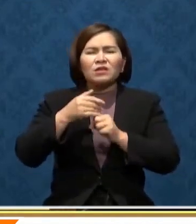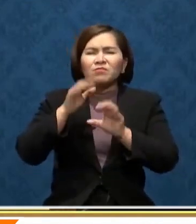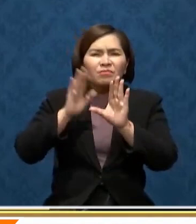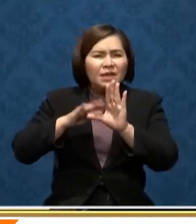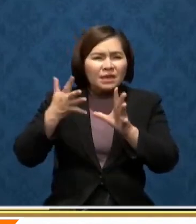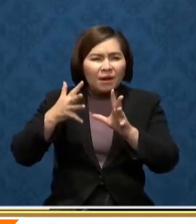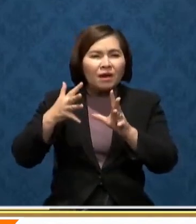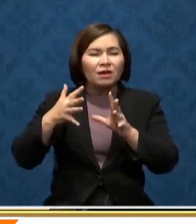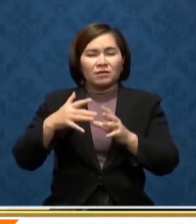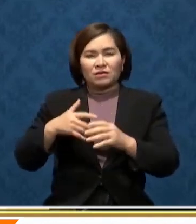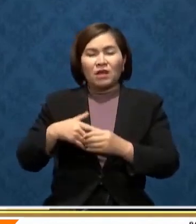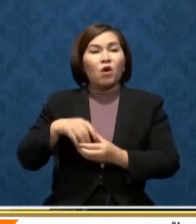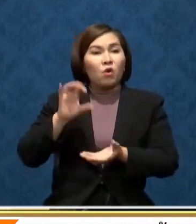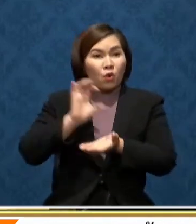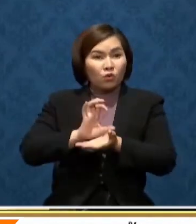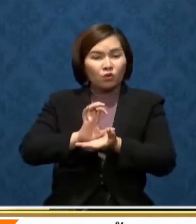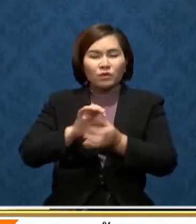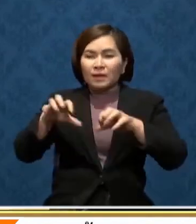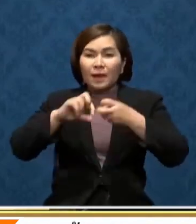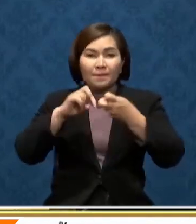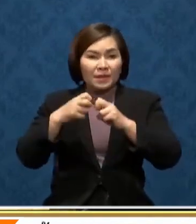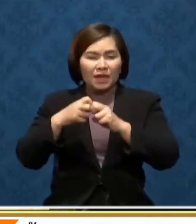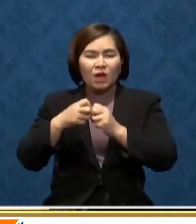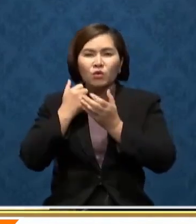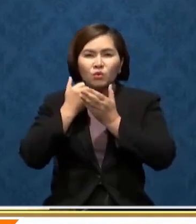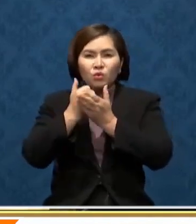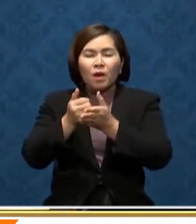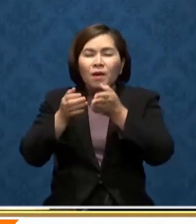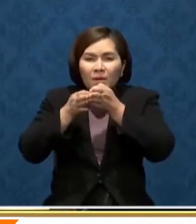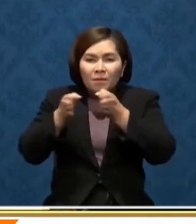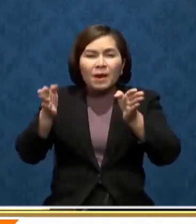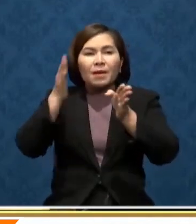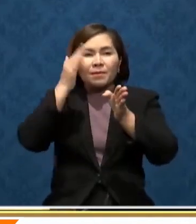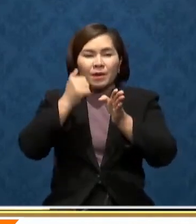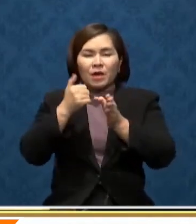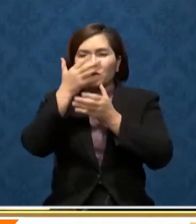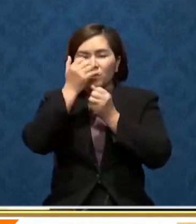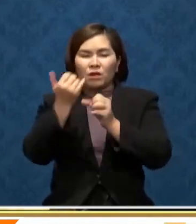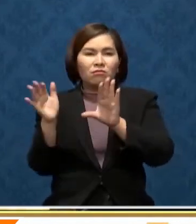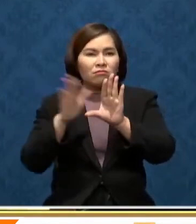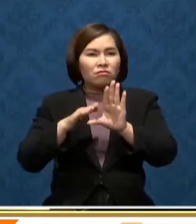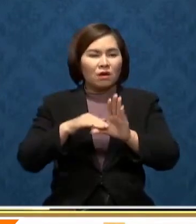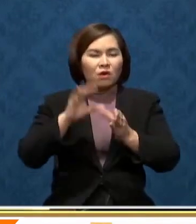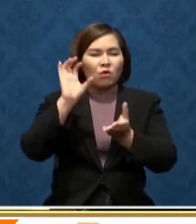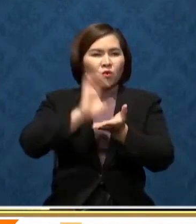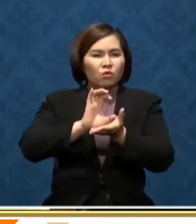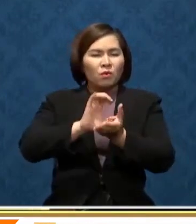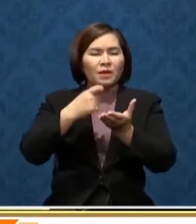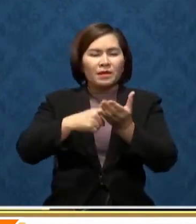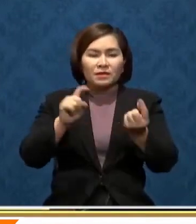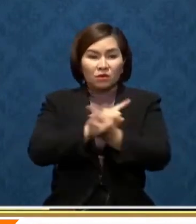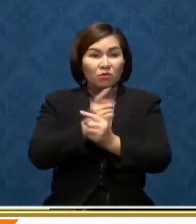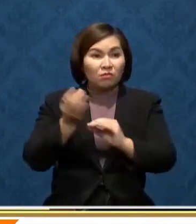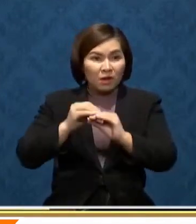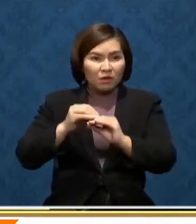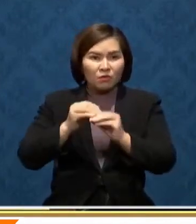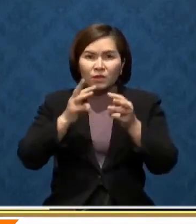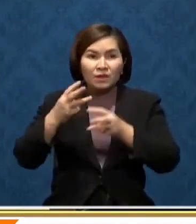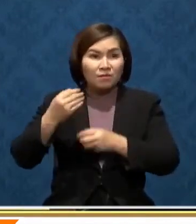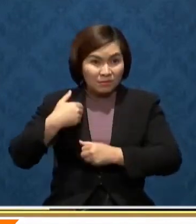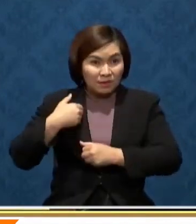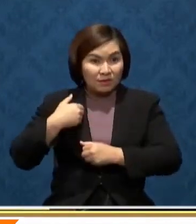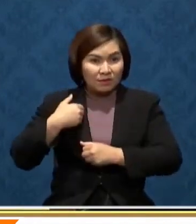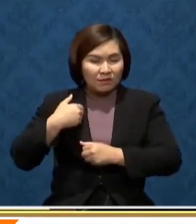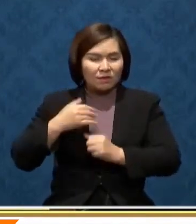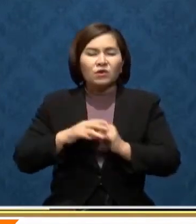นั้นหรือไม่เพื่อดึงดูดแรงงานเข้าสู่กองทุนประกันสังคมสุดท้ายผมอยาก